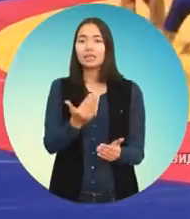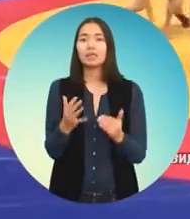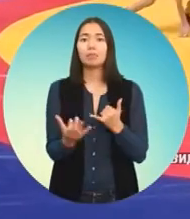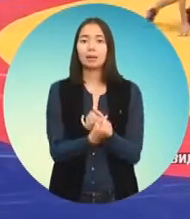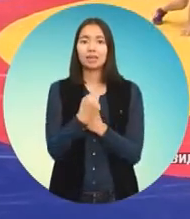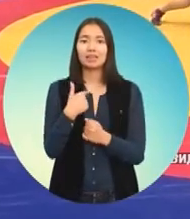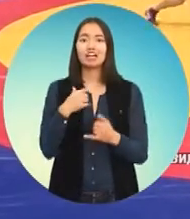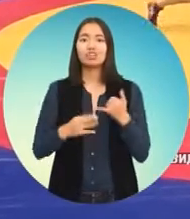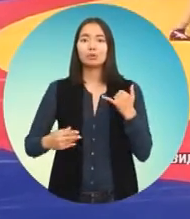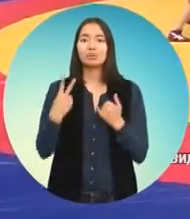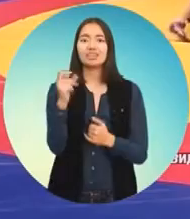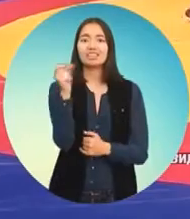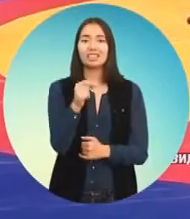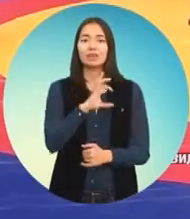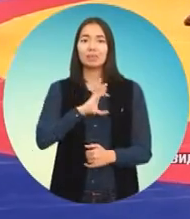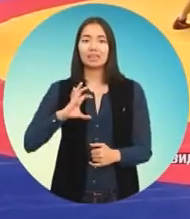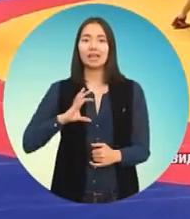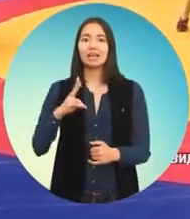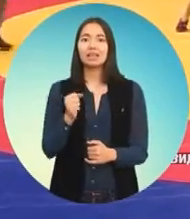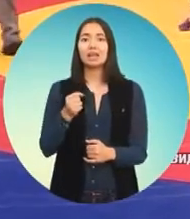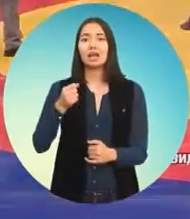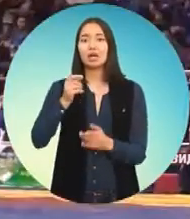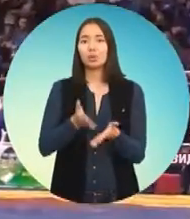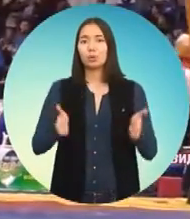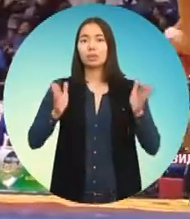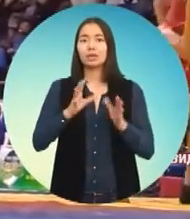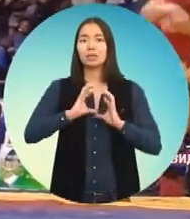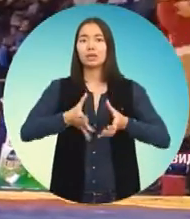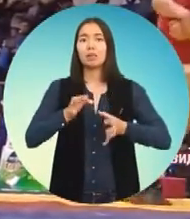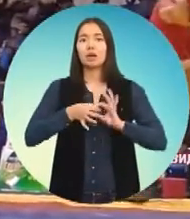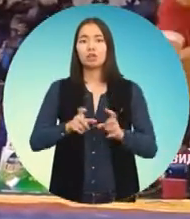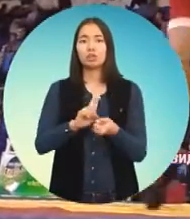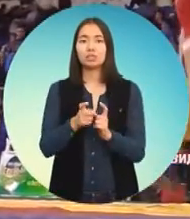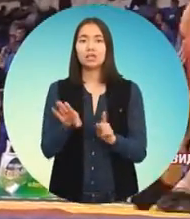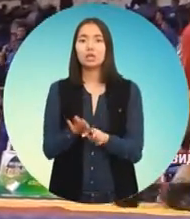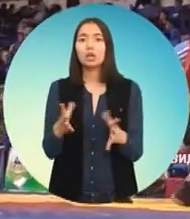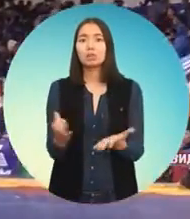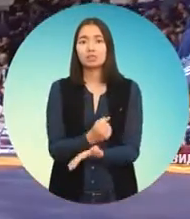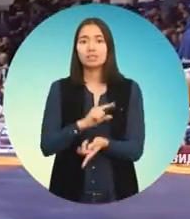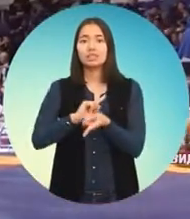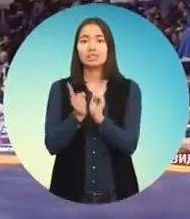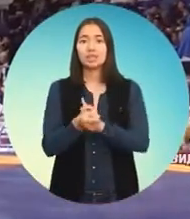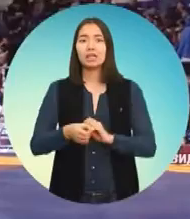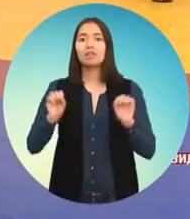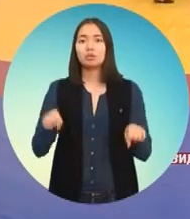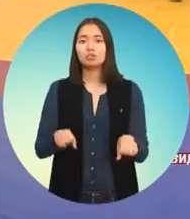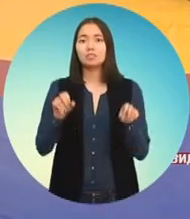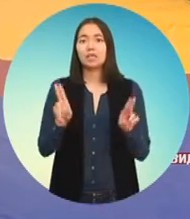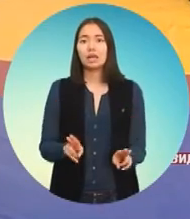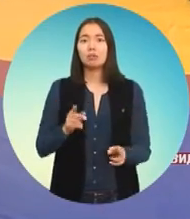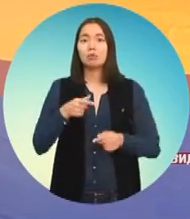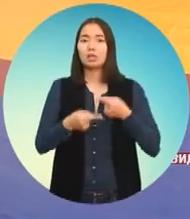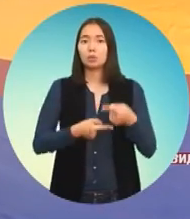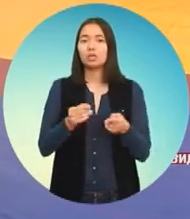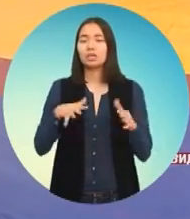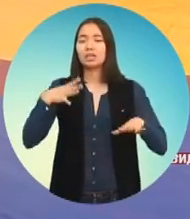победы наших земляков – 2 золотые медали на Кубке мира по вольной борьбе. Такие успехи стали возможными благодаря специальному подходу к тренировочному